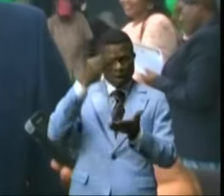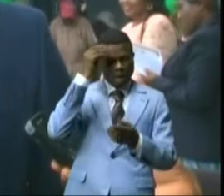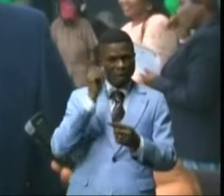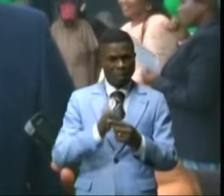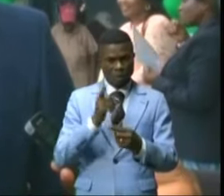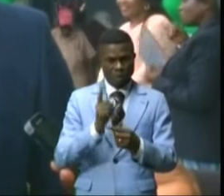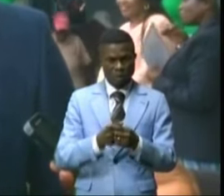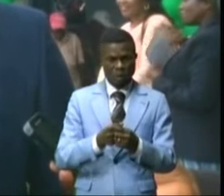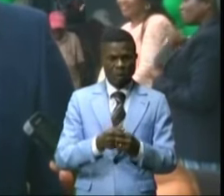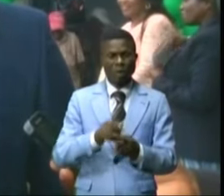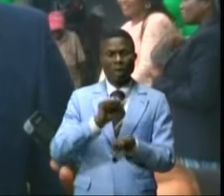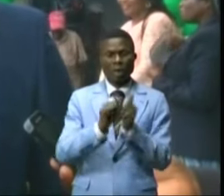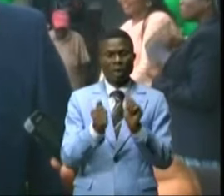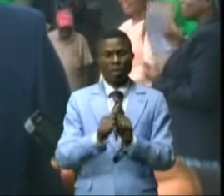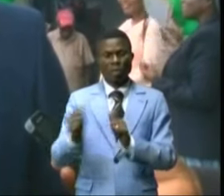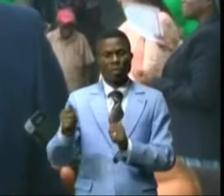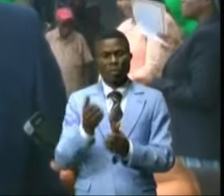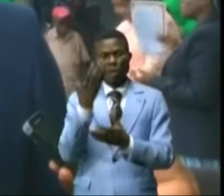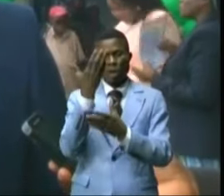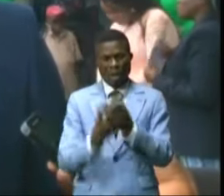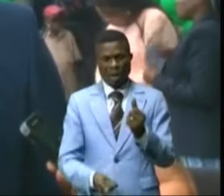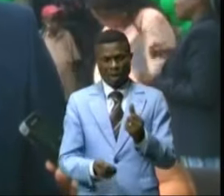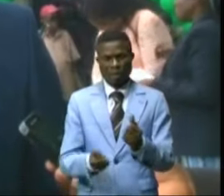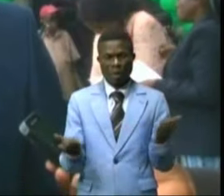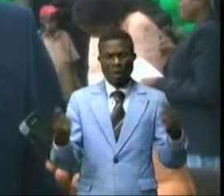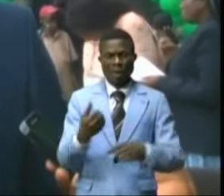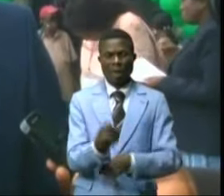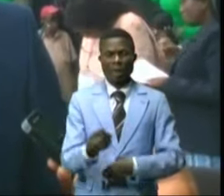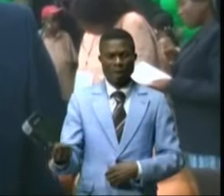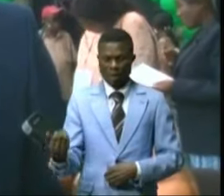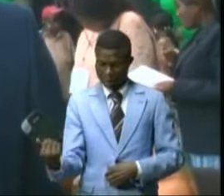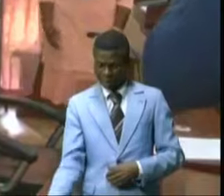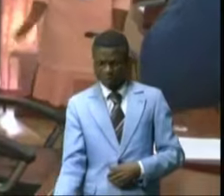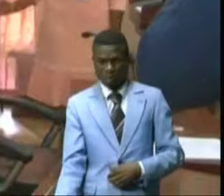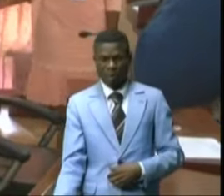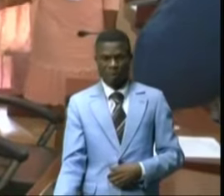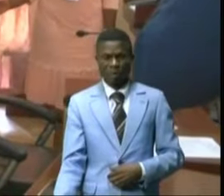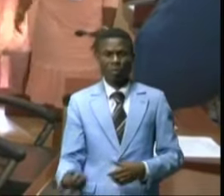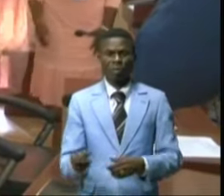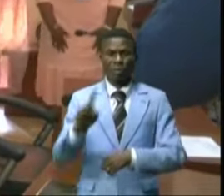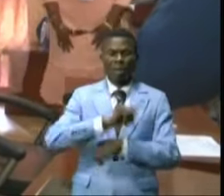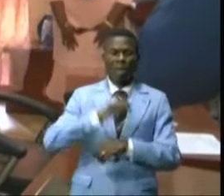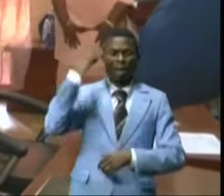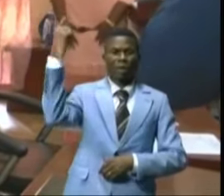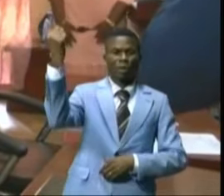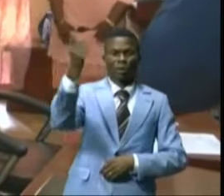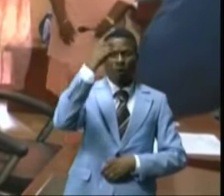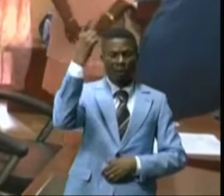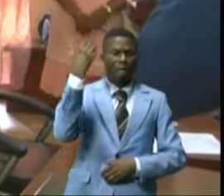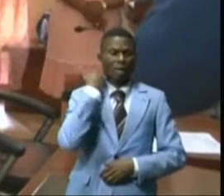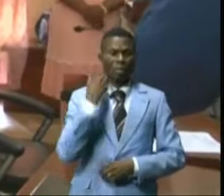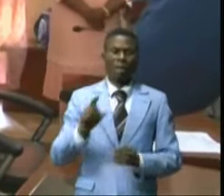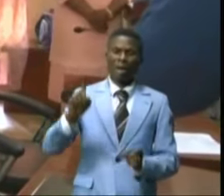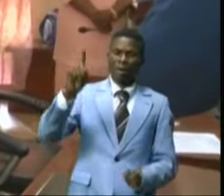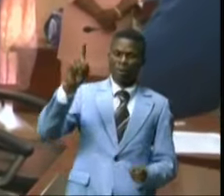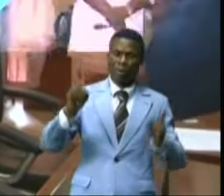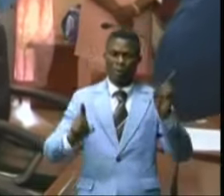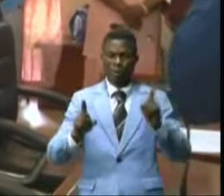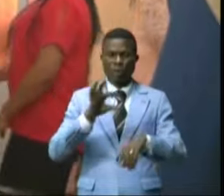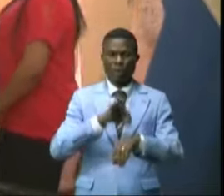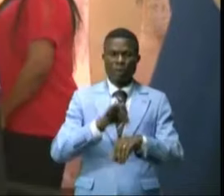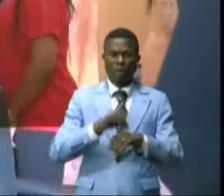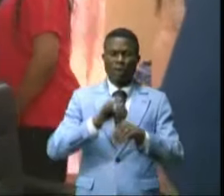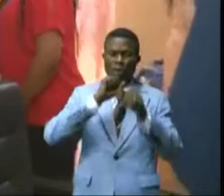et d'autres déficits au niveau de la motricité lorsque les enfants sont encore très jeunes. La Journée internationale des maladies rares est une occasion